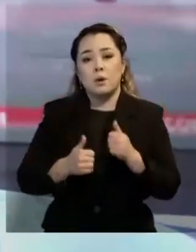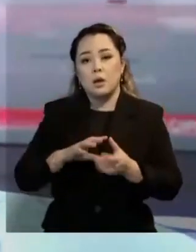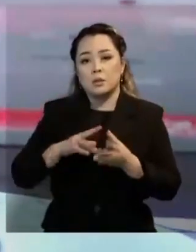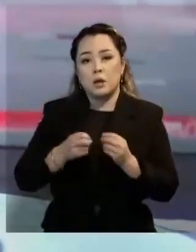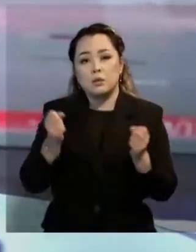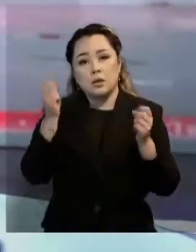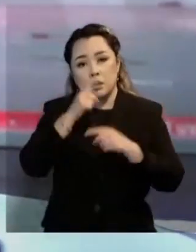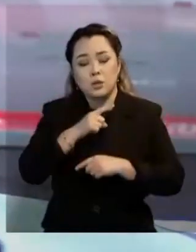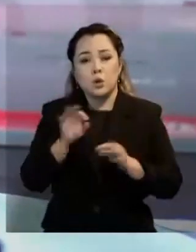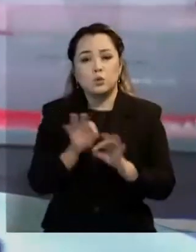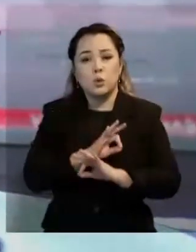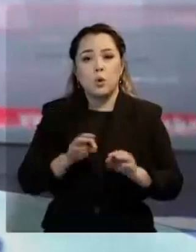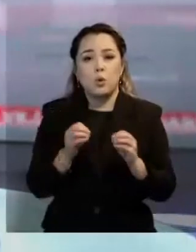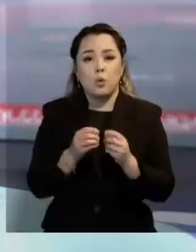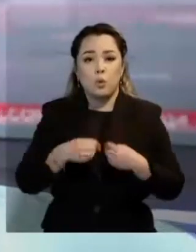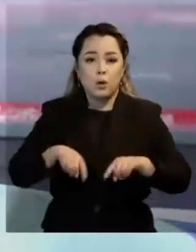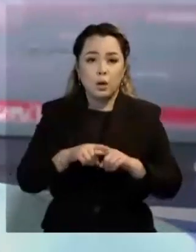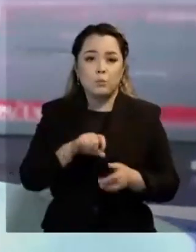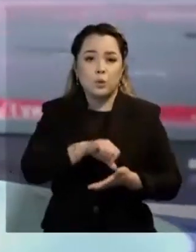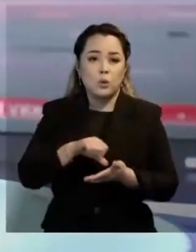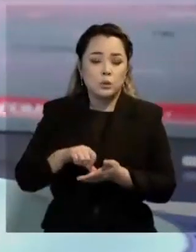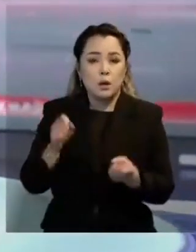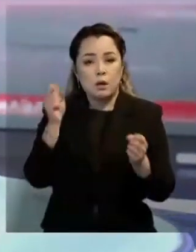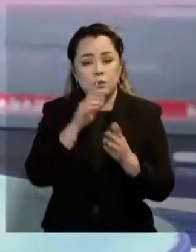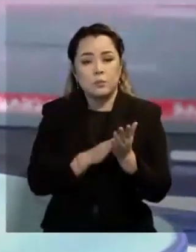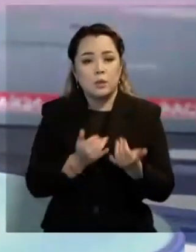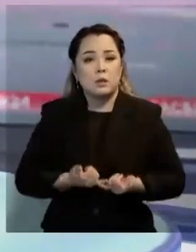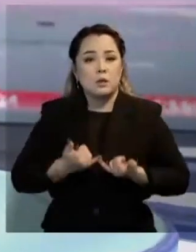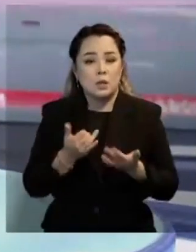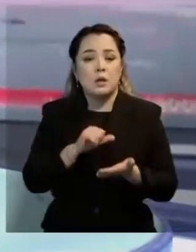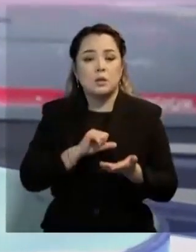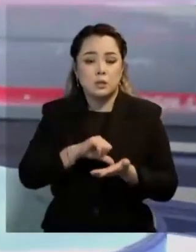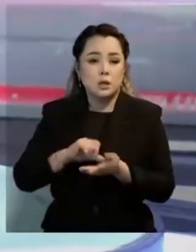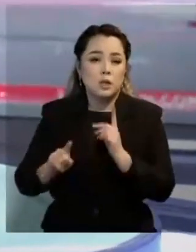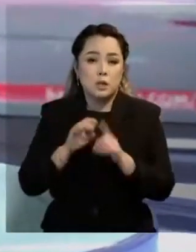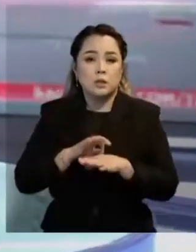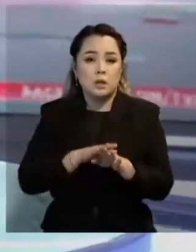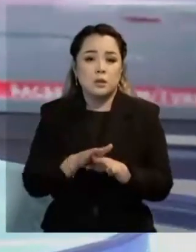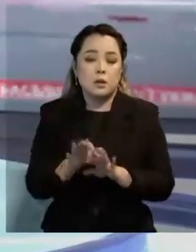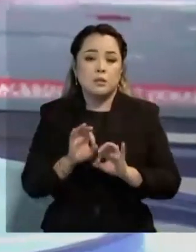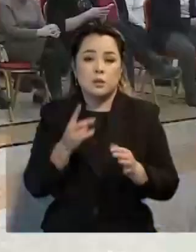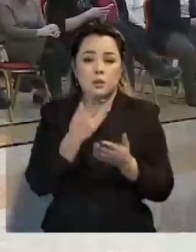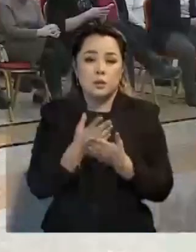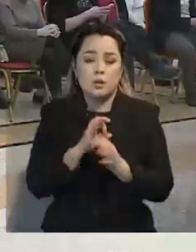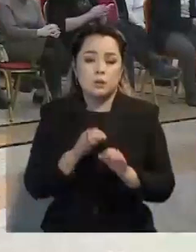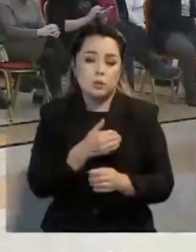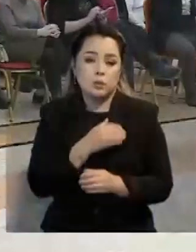нәтижесінде анықталған үздік 10 қоғамдық ұйым өкілдері марапатталды. Жиынға қатысып қайтқан тілшіміздің репортажы.